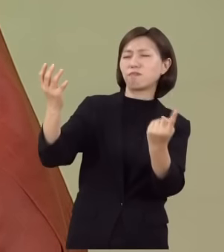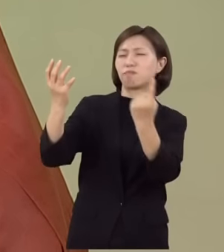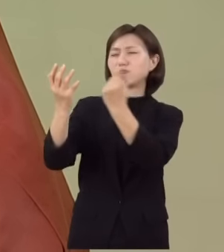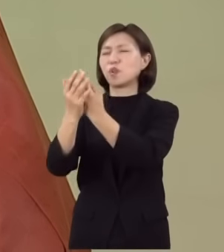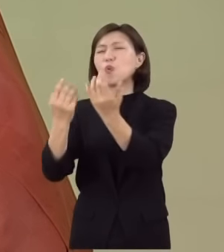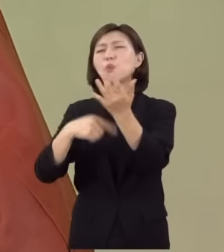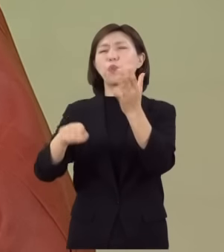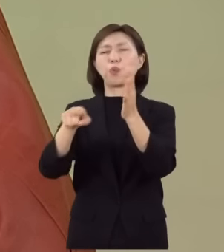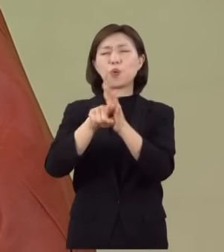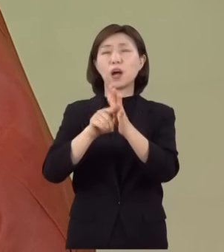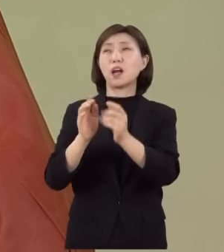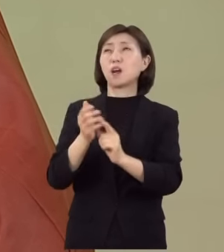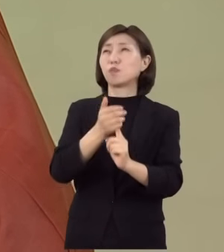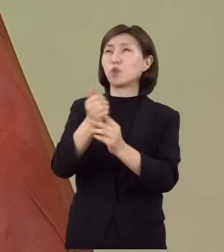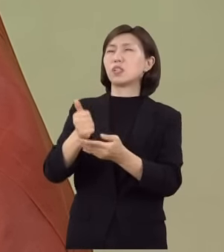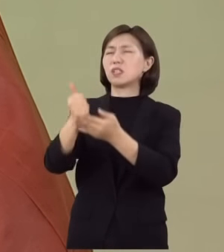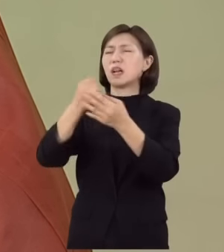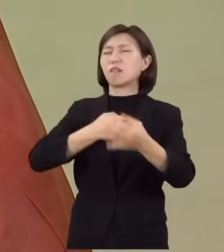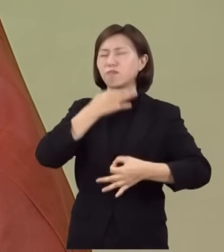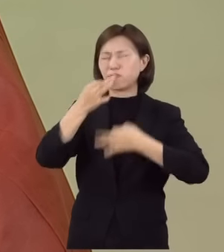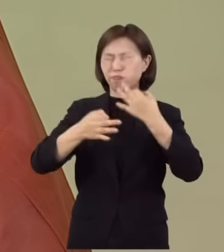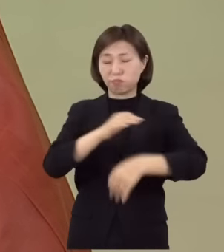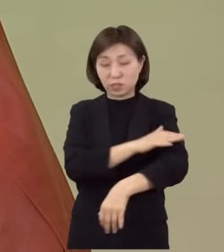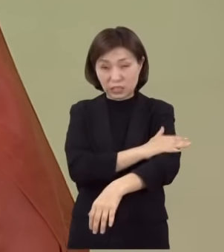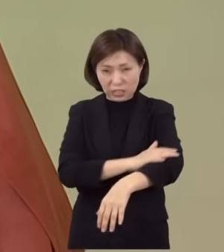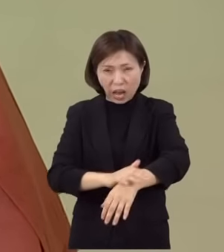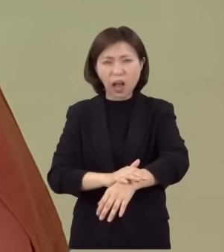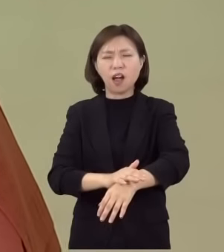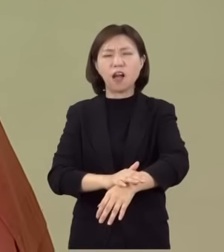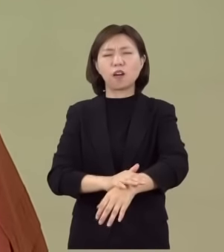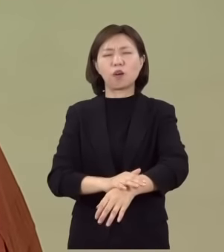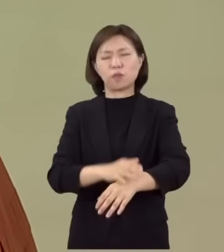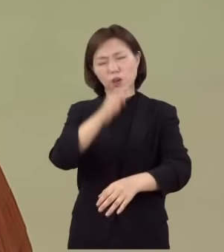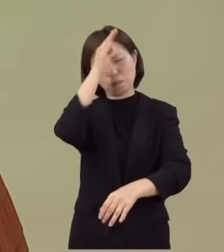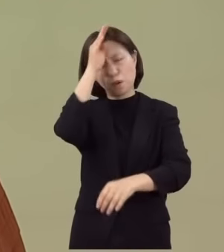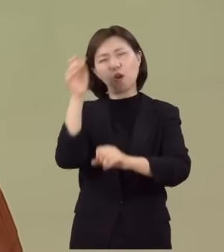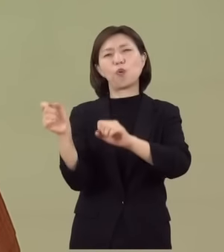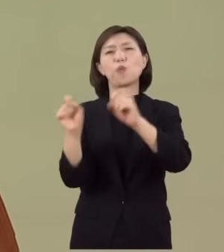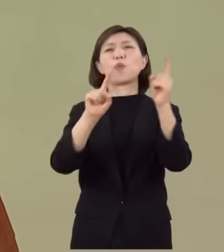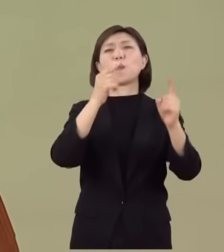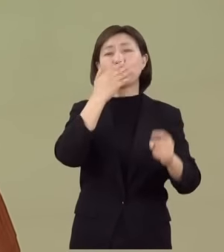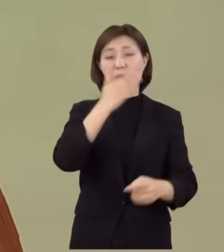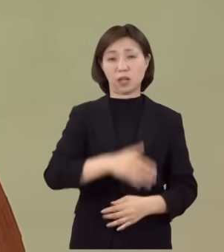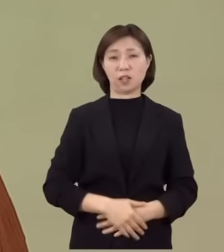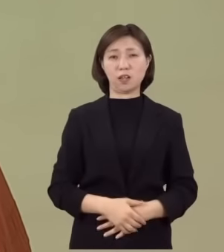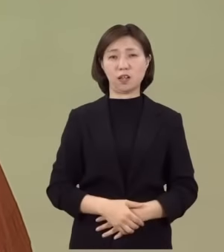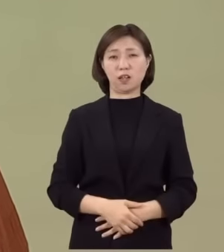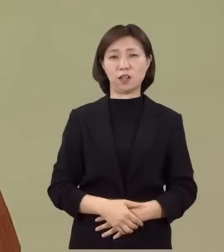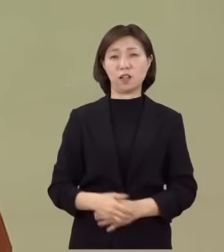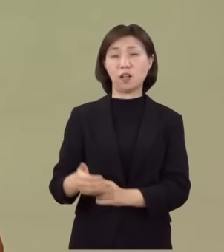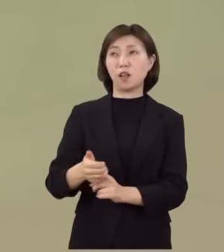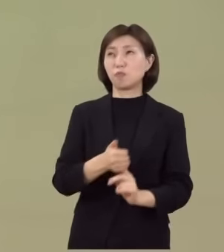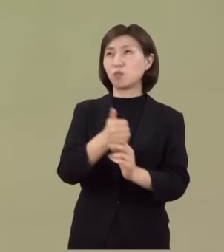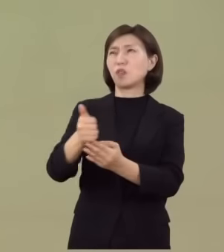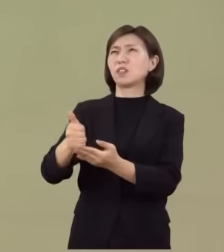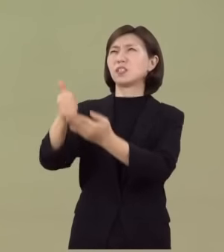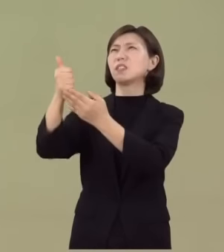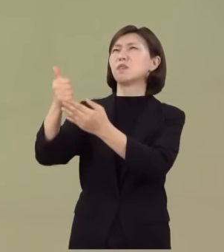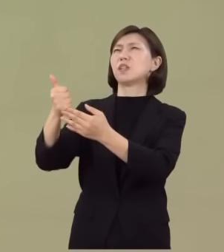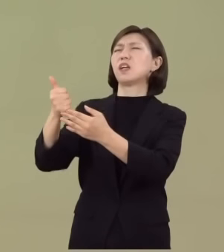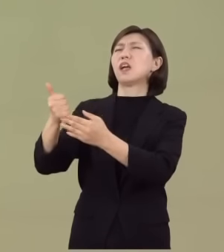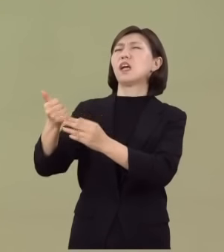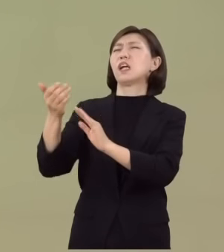염불하는 마음이 하도 지성스 부처님의 자비 가피력을 듬뿍